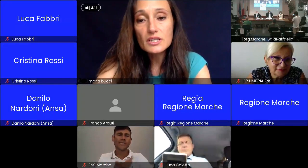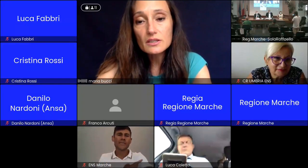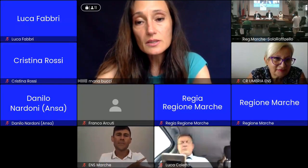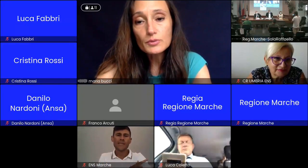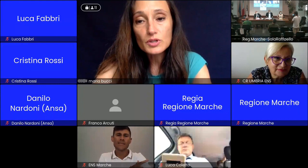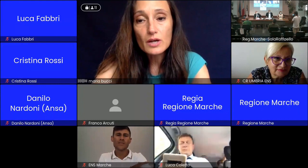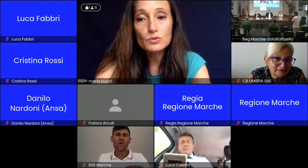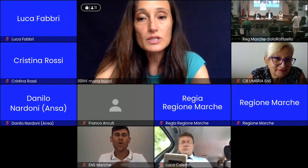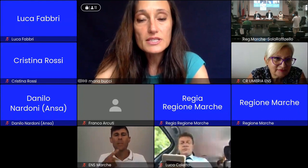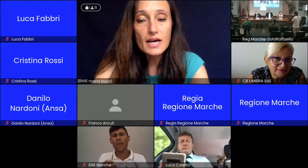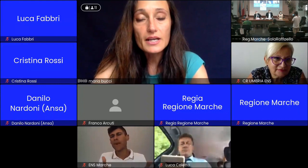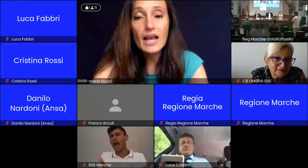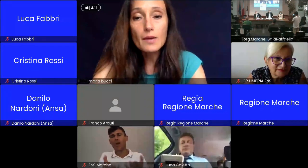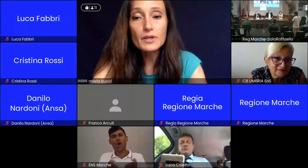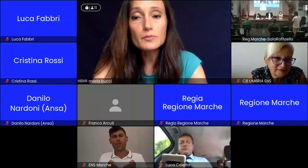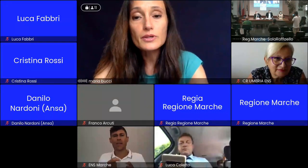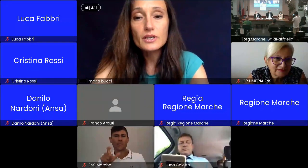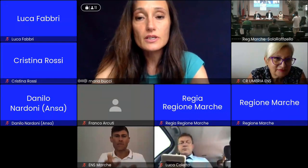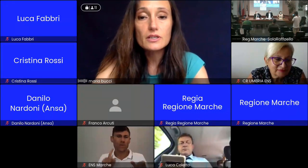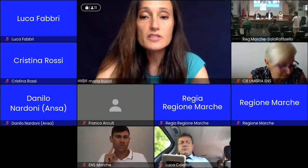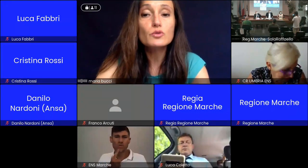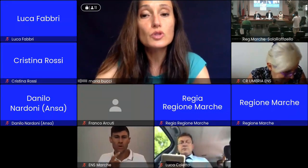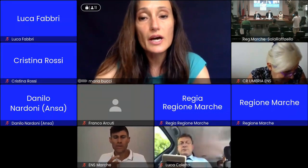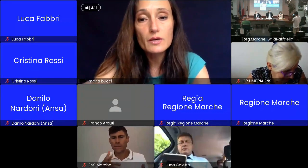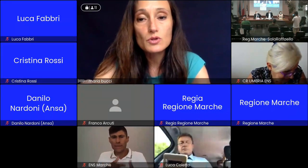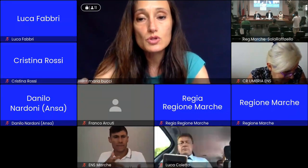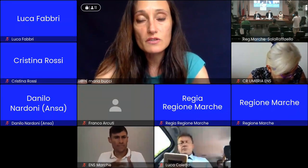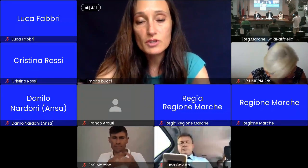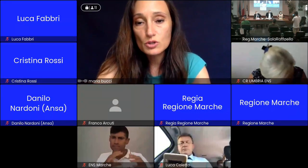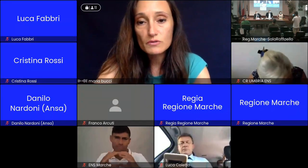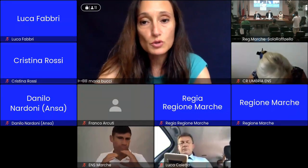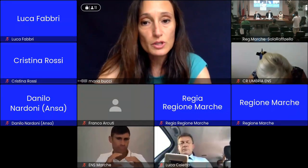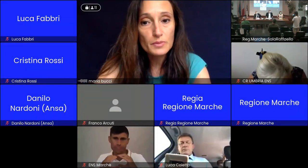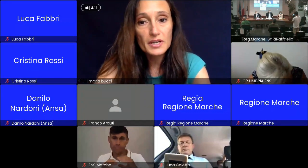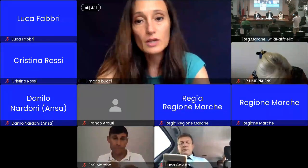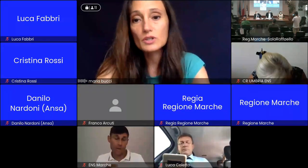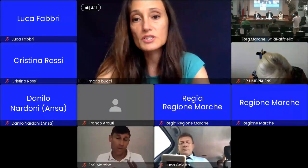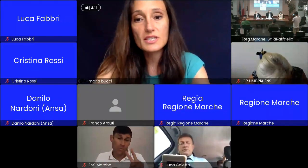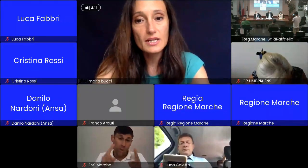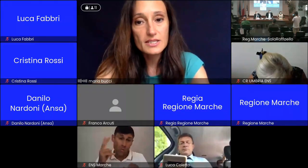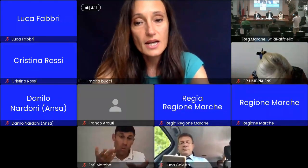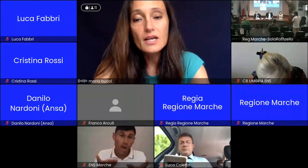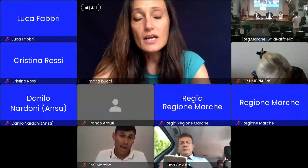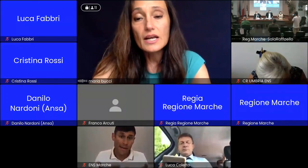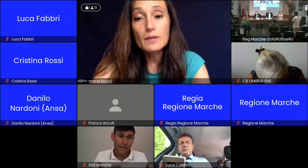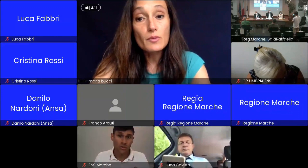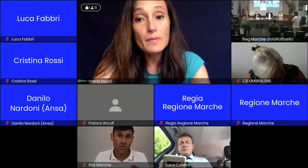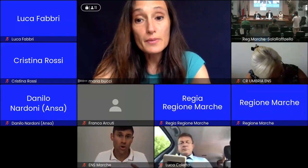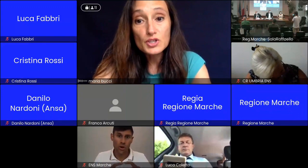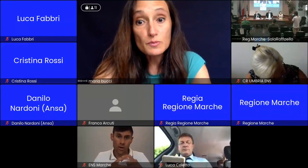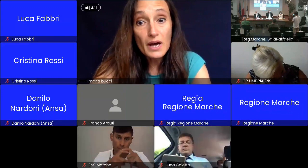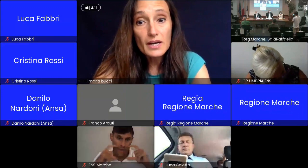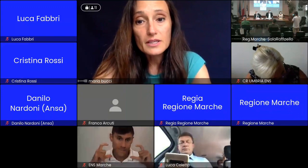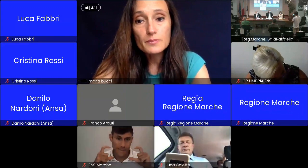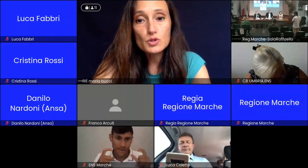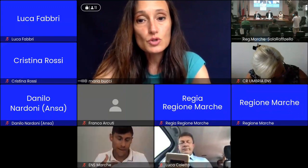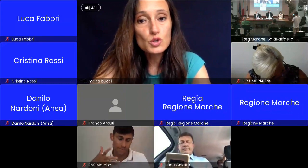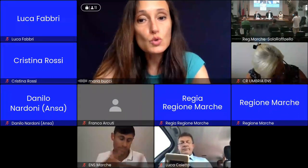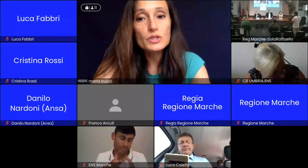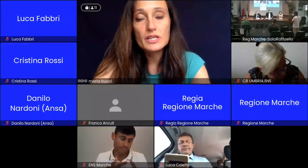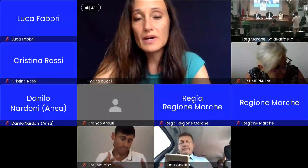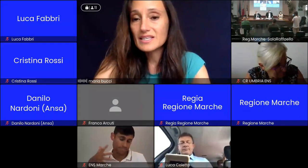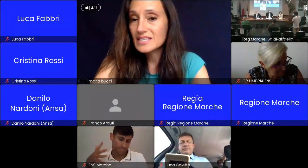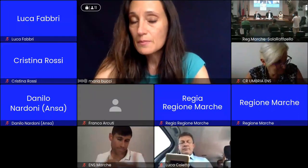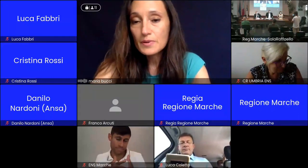Presidente Rossetti, potranno utilizzare l'iPad per sfruttare questo servizio di videointerpretariato a distanza. Il problema principale delle